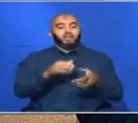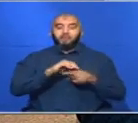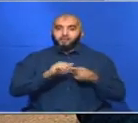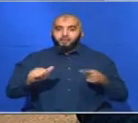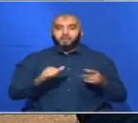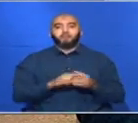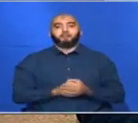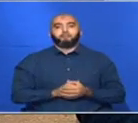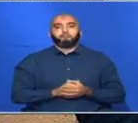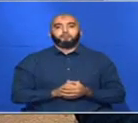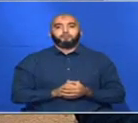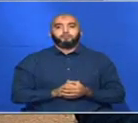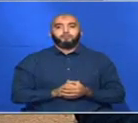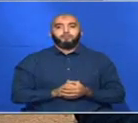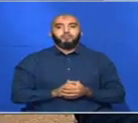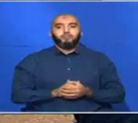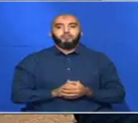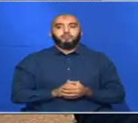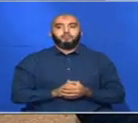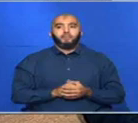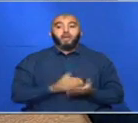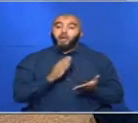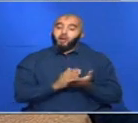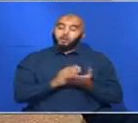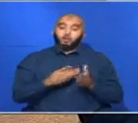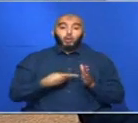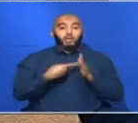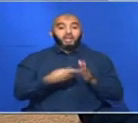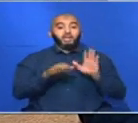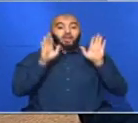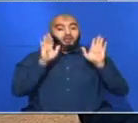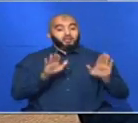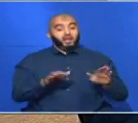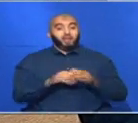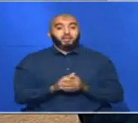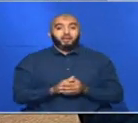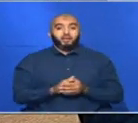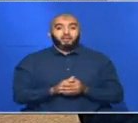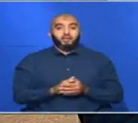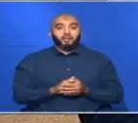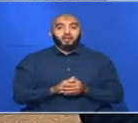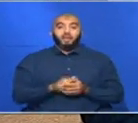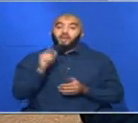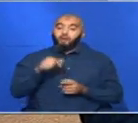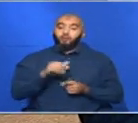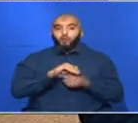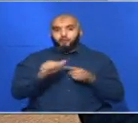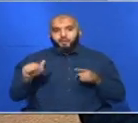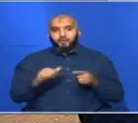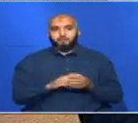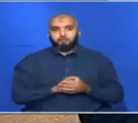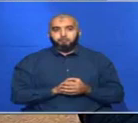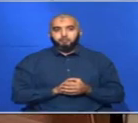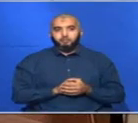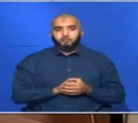ابراهيمتك من الديون التي تعتقد بانها ربما وقعت وبالتالي